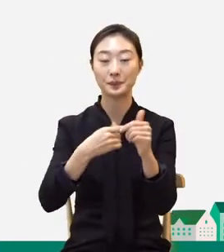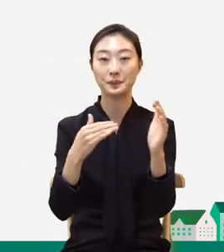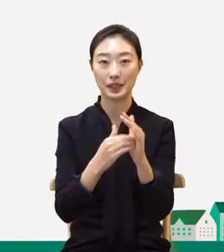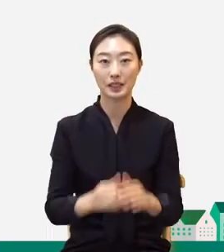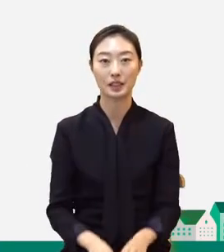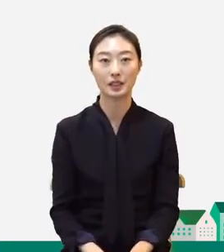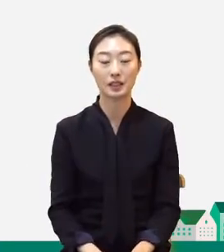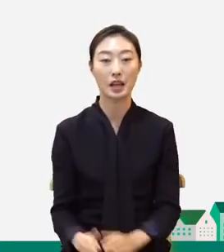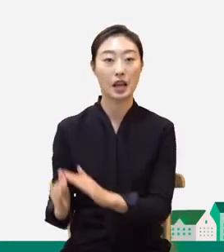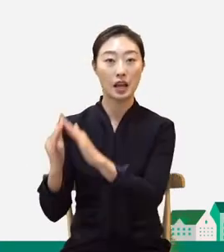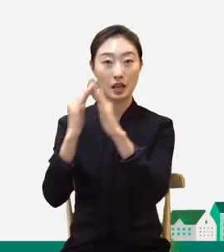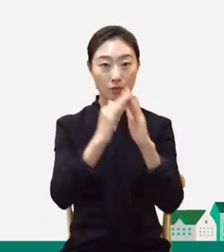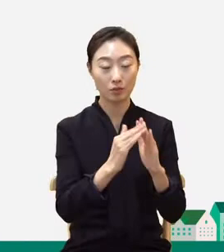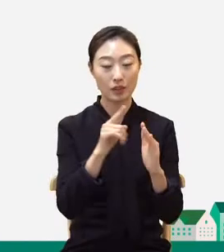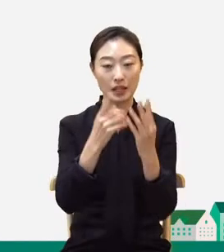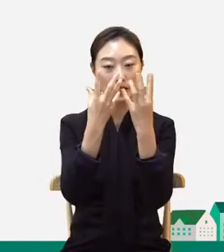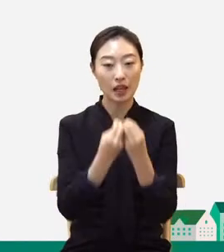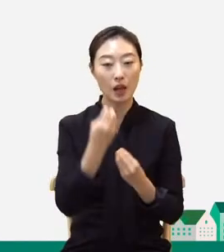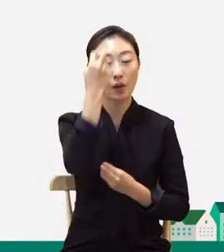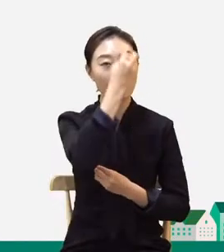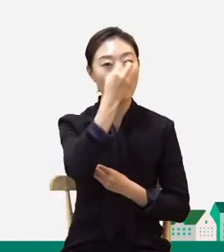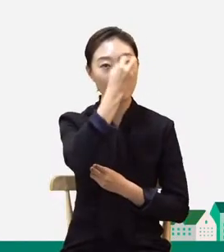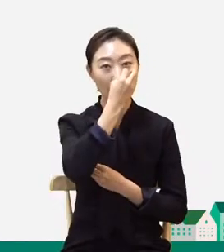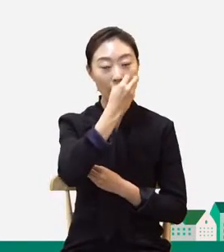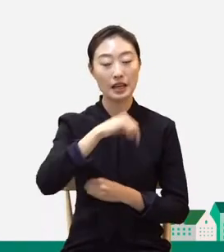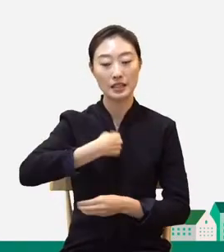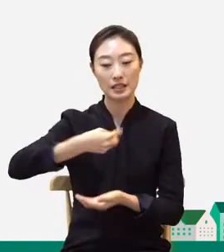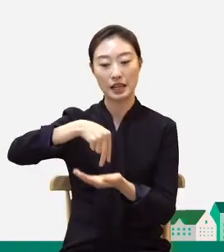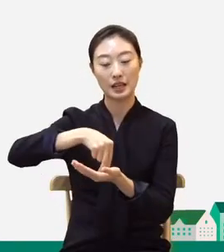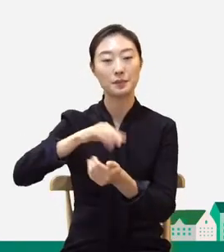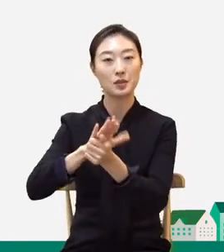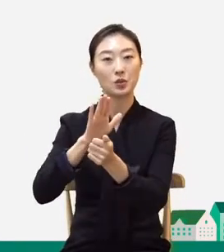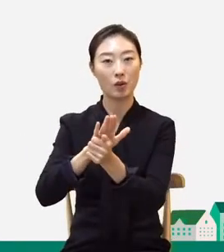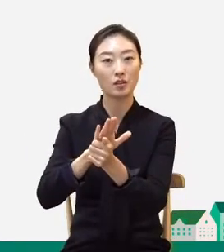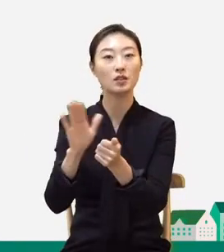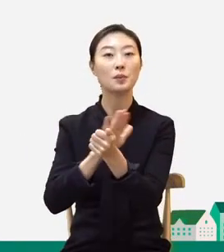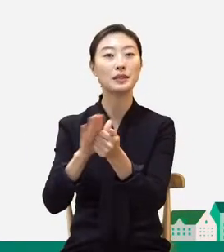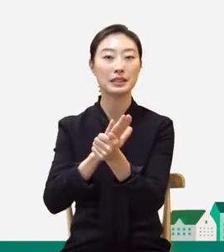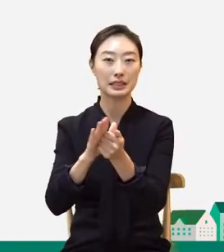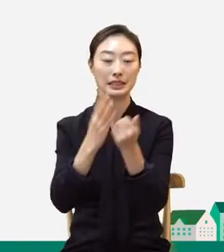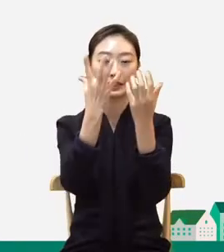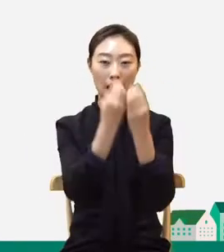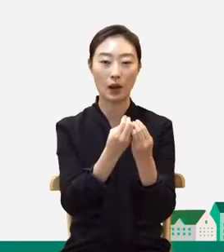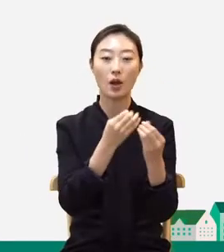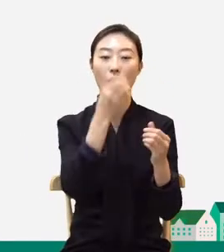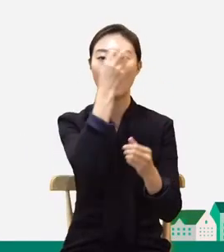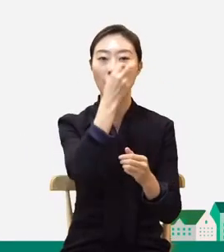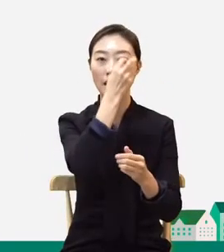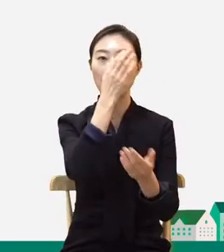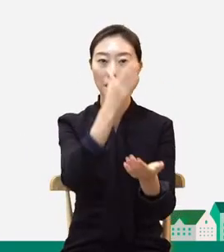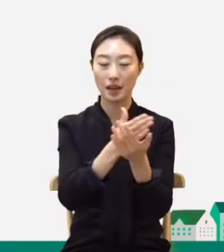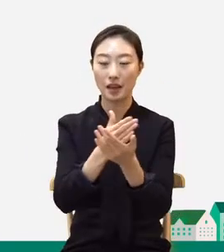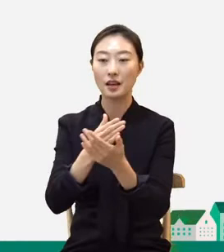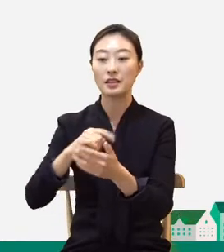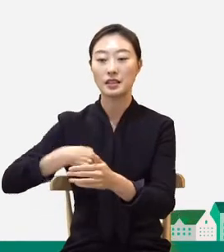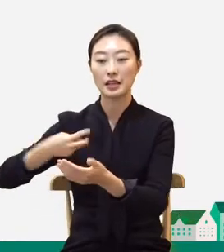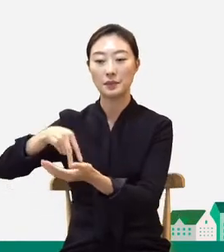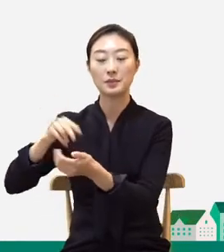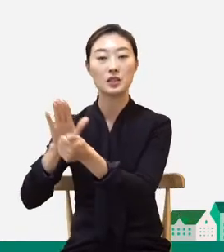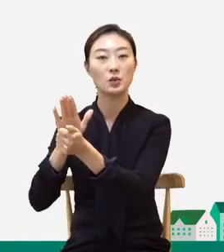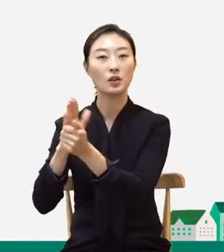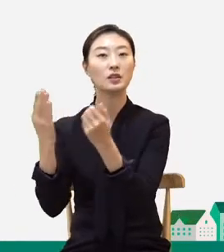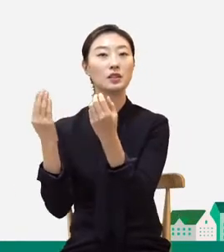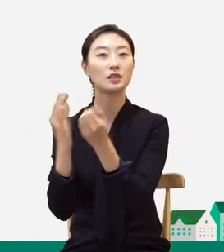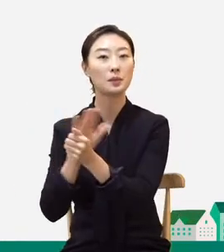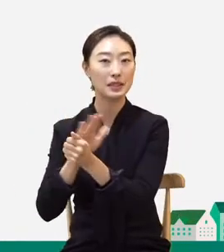그리고 입주자분들께 제공되는 사례 관리를 저희는 자립지원 서비스라고 이름을 붙였는데요. 이제 실무자가 상주하지 않는 형태의